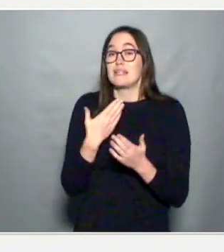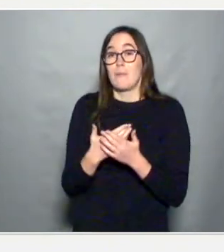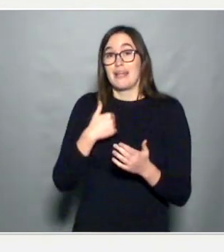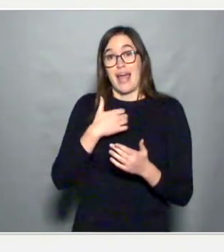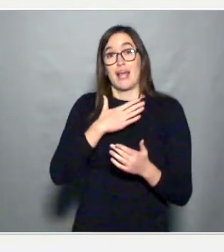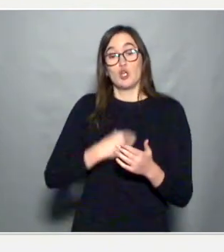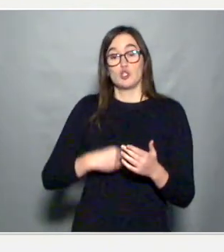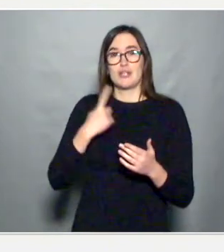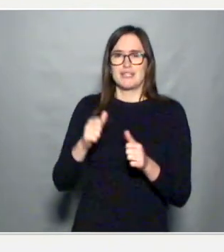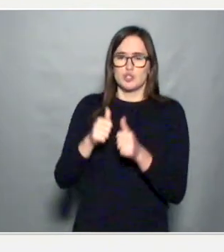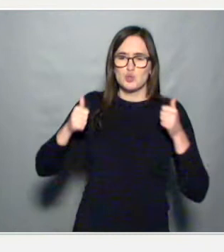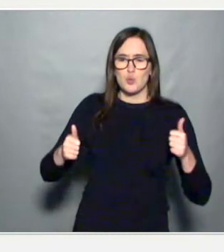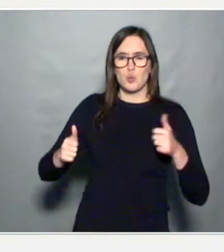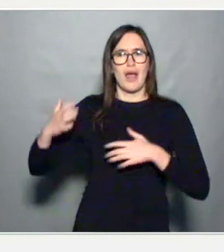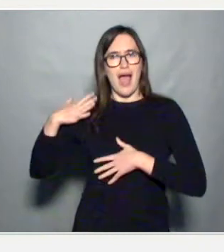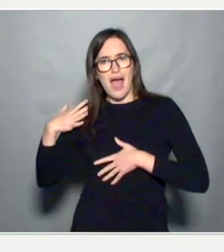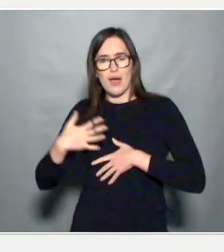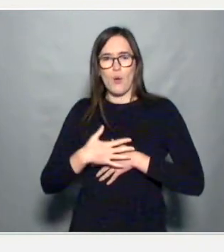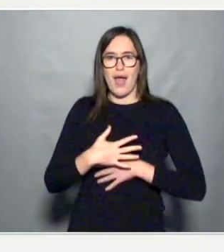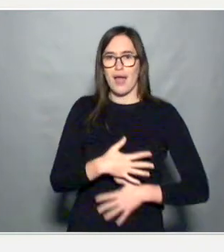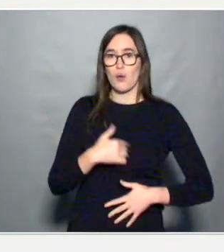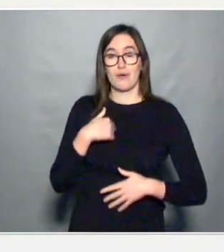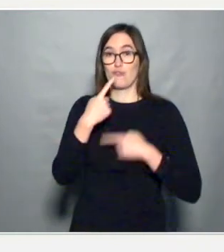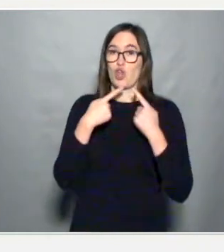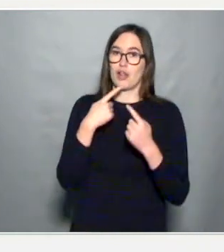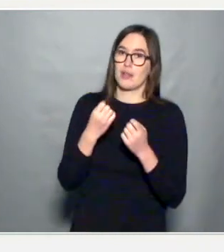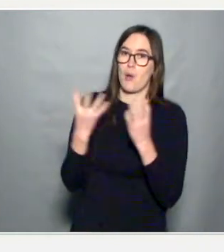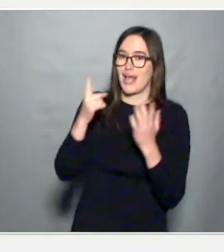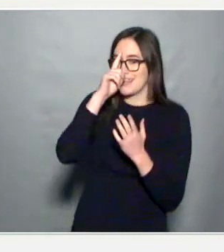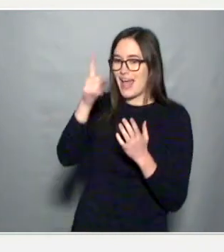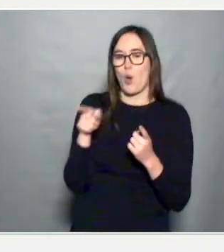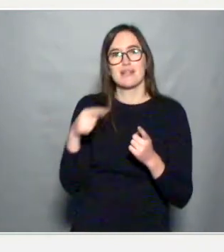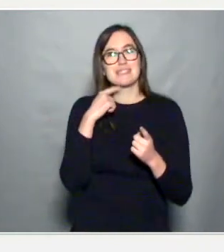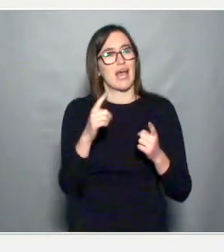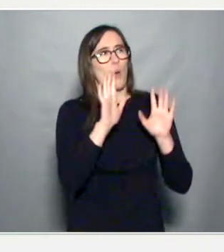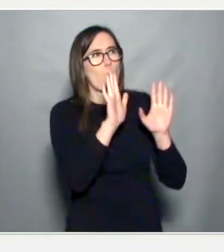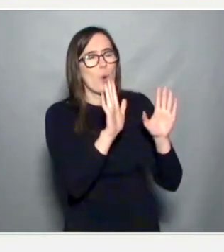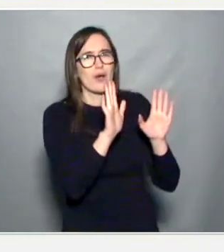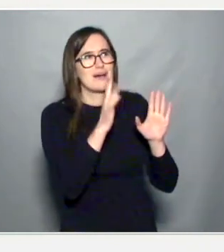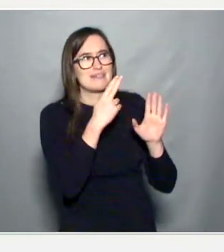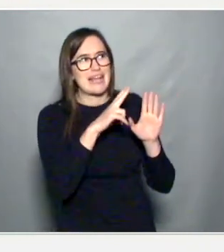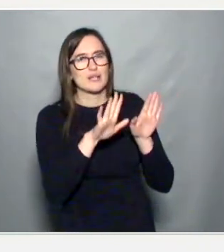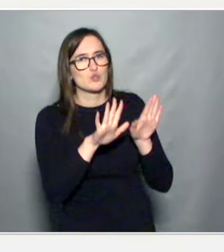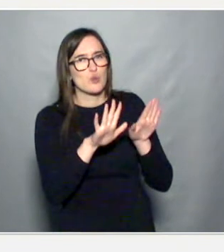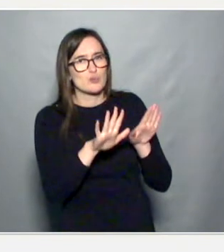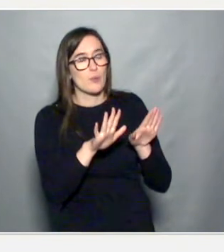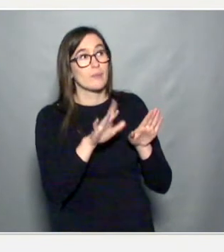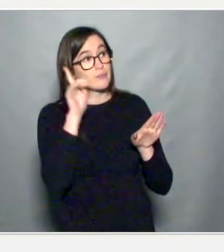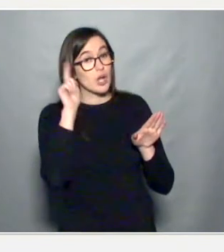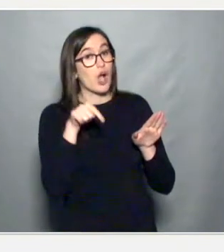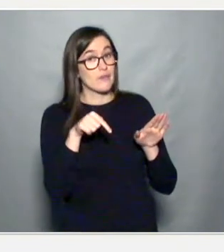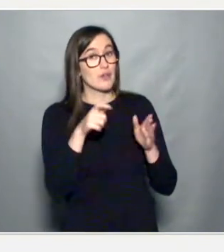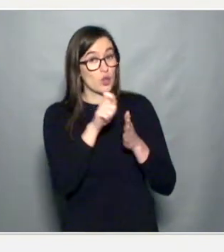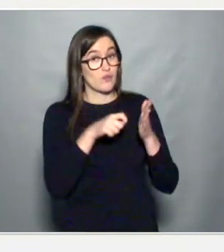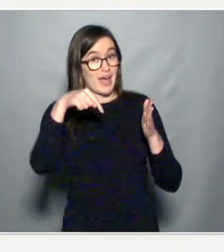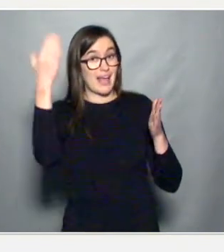ganska stor här och så börjar jag prata om vad jag skulle vilja göra. Och han lägger ganska snabbt till så här, nej, stopp. Man får gärna tatuera